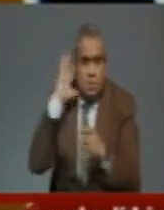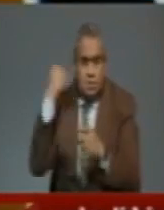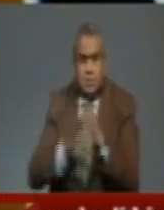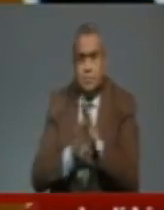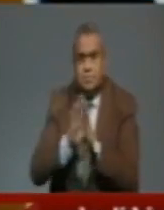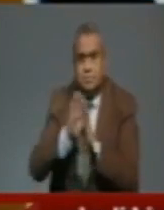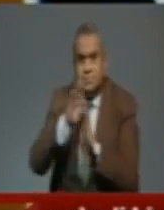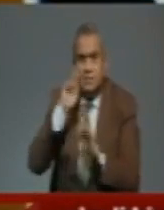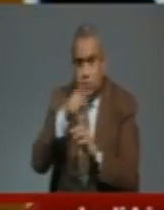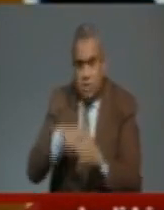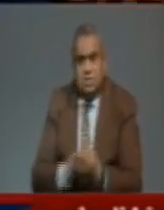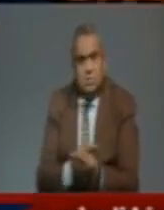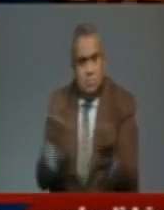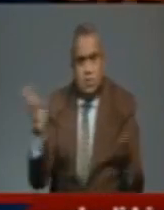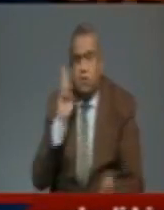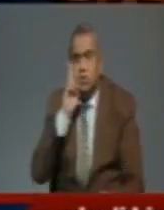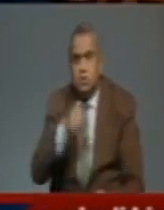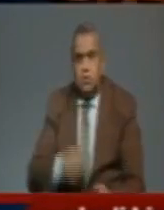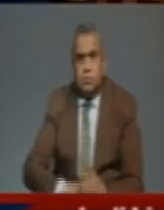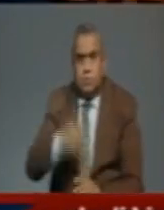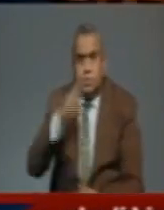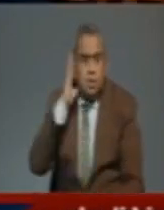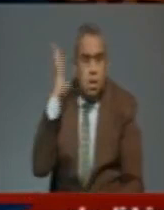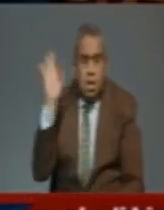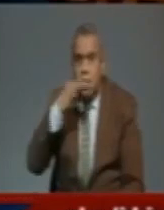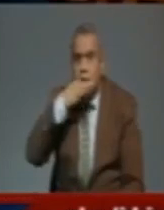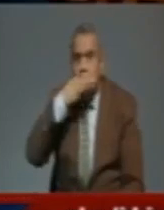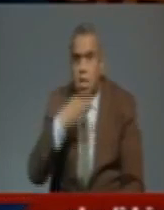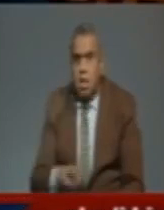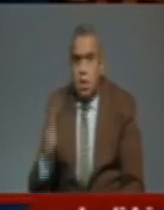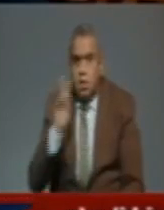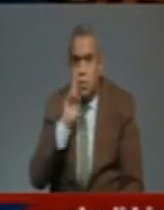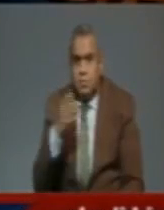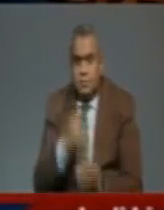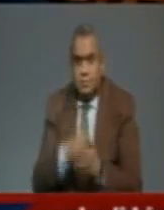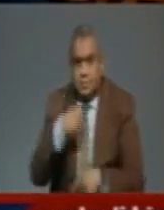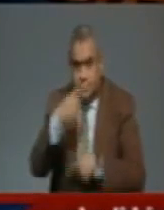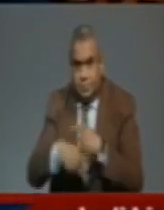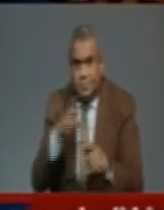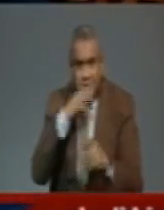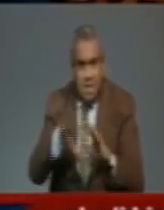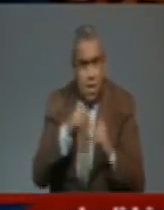حاضر. يعني انا مش هممني انتوا، ما لازم هتتعمل كده تمام، بس